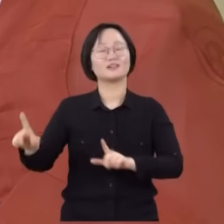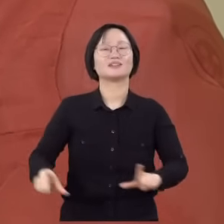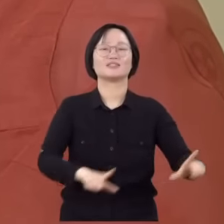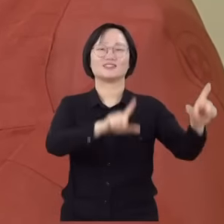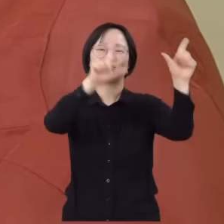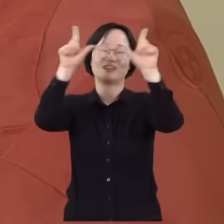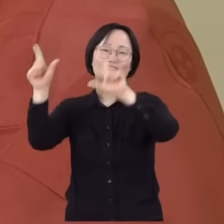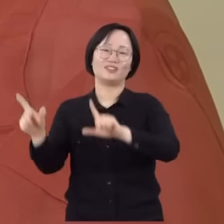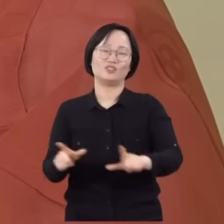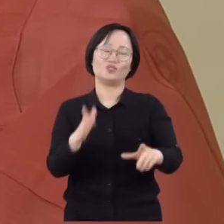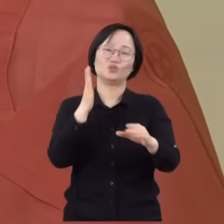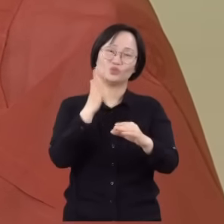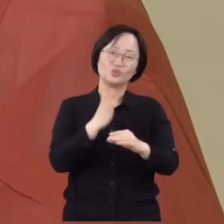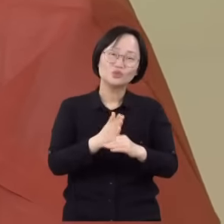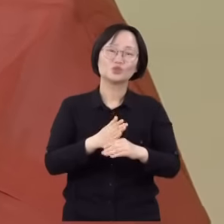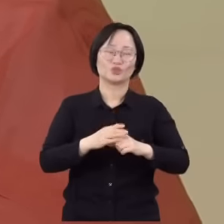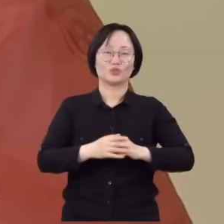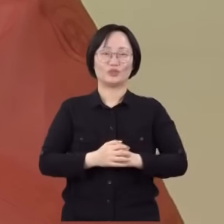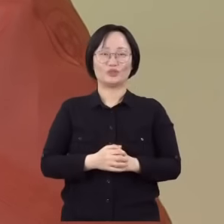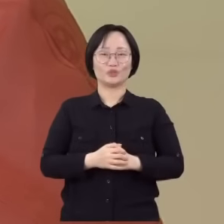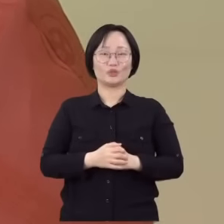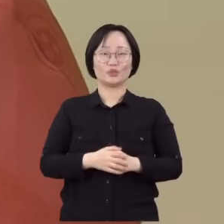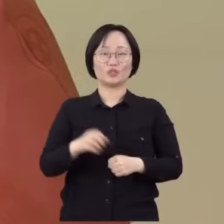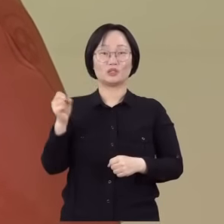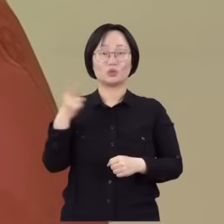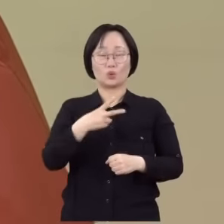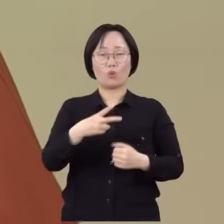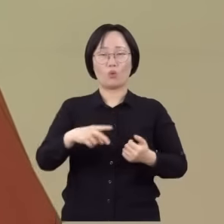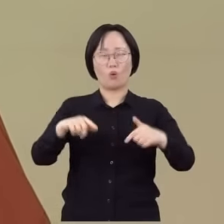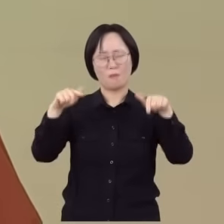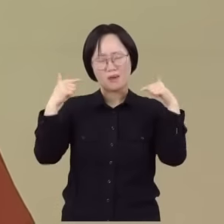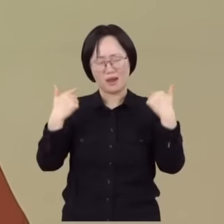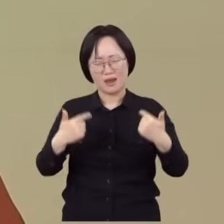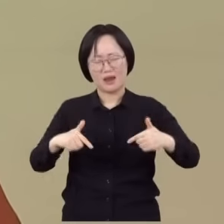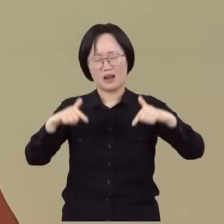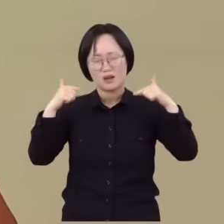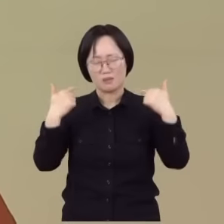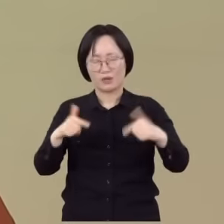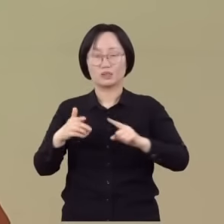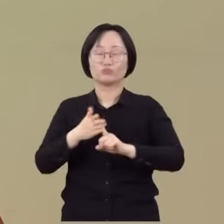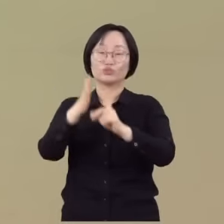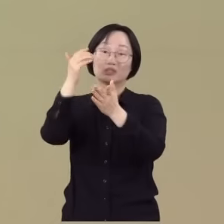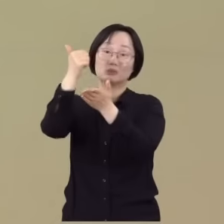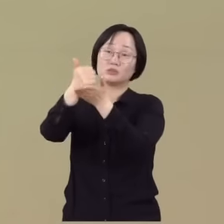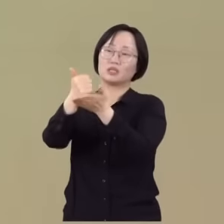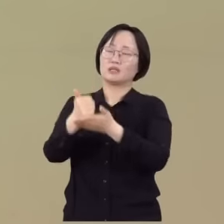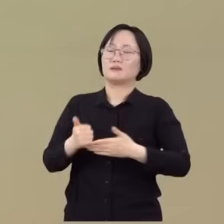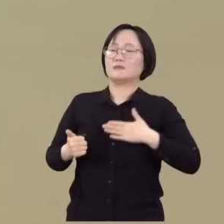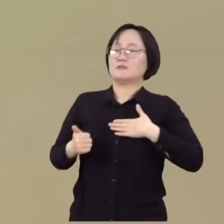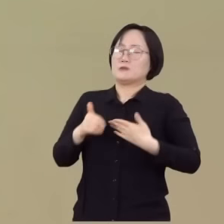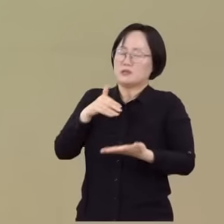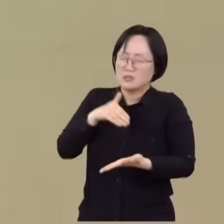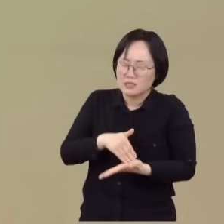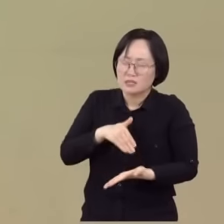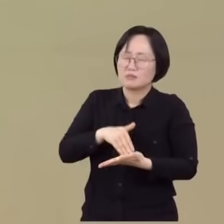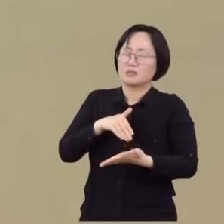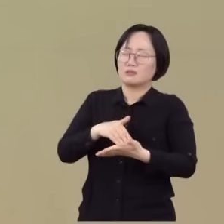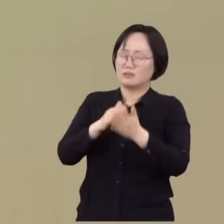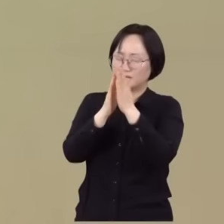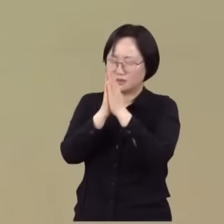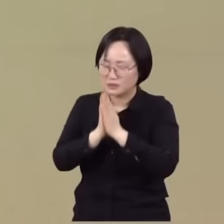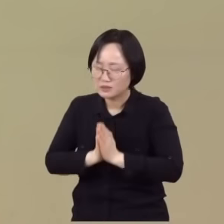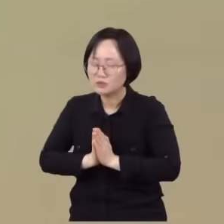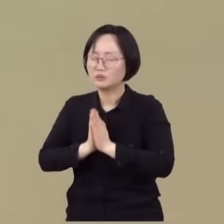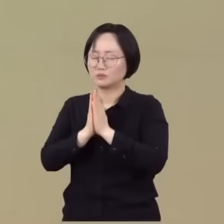지금이 순간에도 매일매일 부처님께 참회 기도를 올리고 매일매일 절 오체